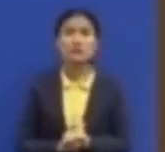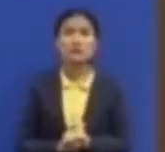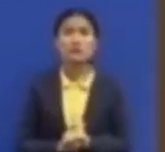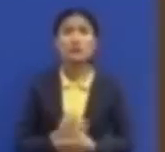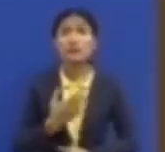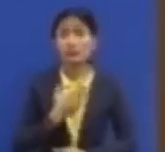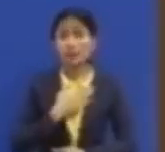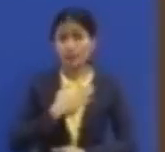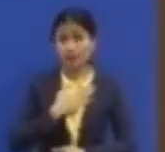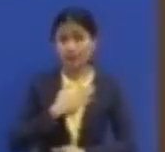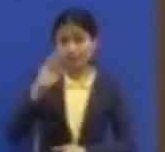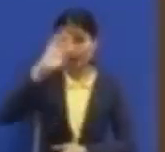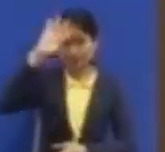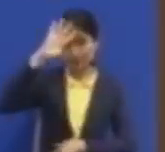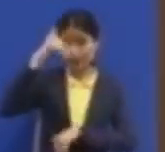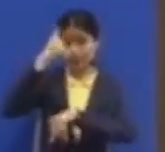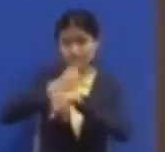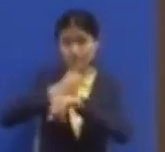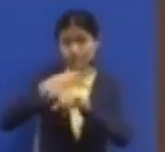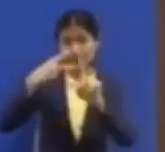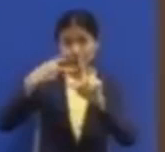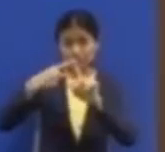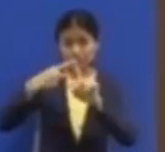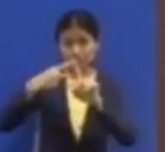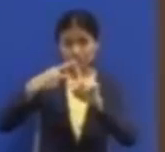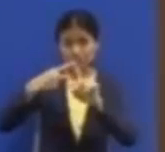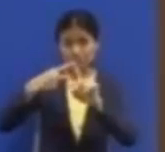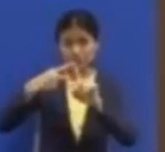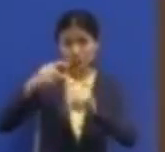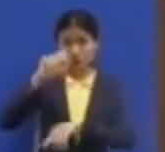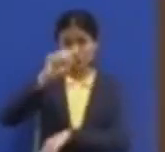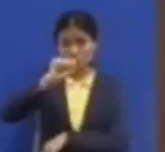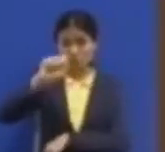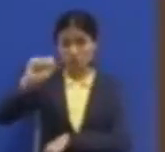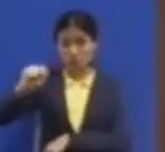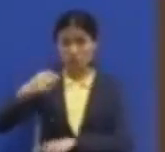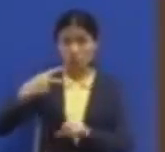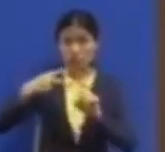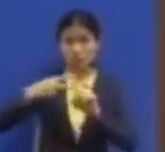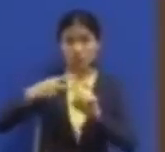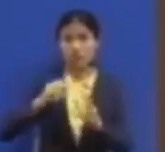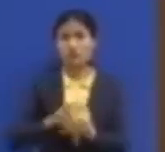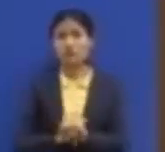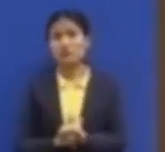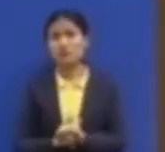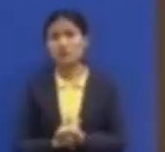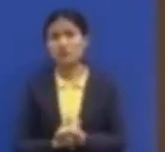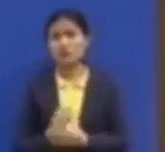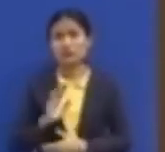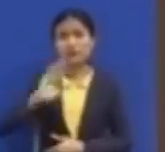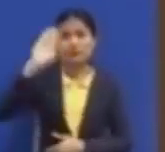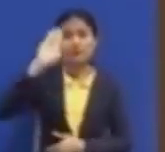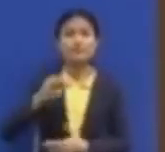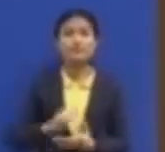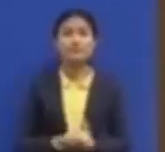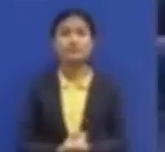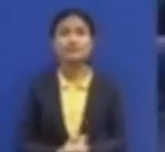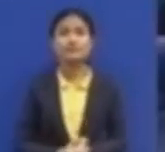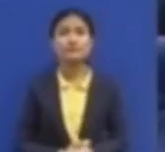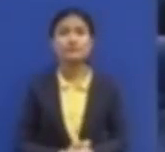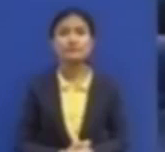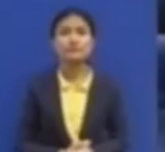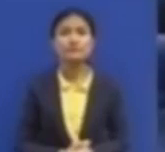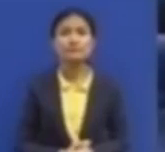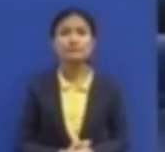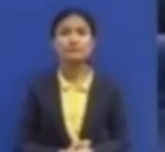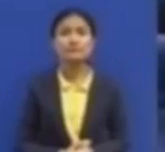มาชิกสภาผู้แทนราษฎรพรรคอนาคตใหม่ คุณธนากรครับขอประธานอภัยด้วยครับคือ ผมขอ